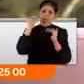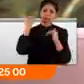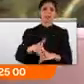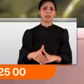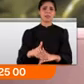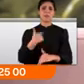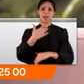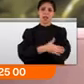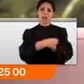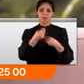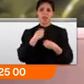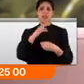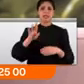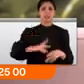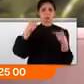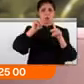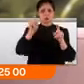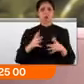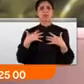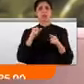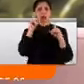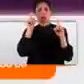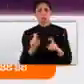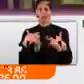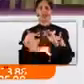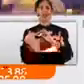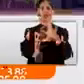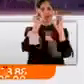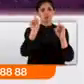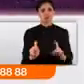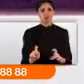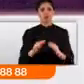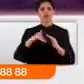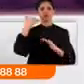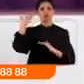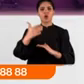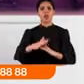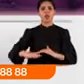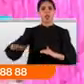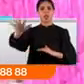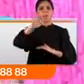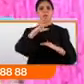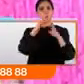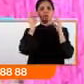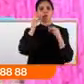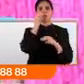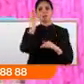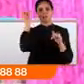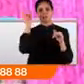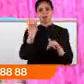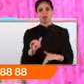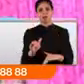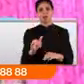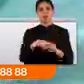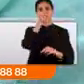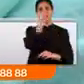Yani sonuçta bu kızı öldü mü, sağ mı, yaşıyor mu? Ve çok geçmedi, şimdi yüreklere su serpen haberi gözü yaşlı anneye başarılı